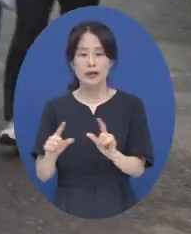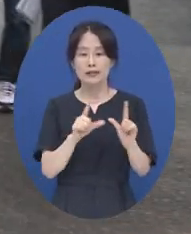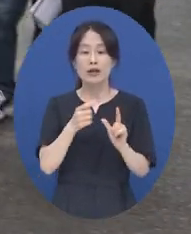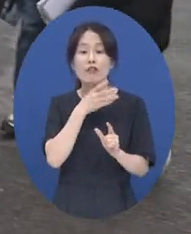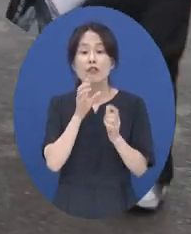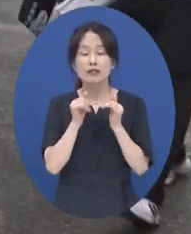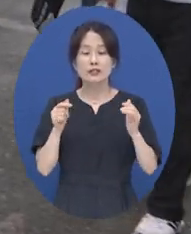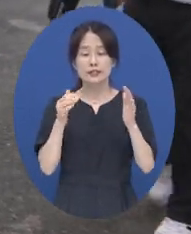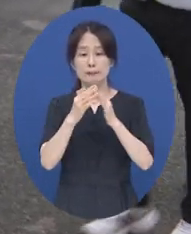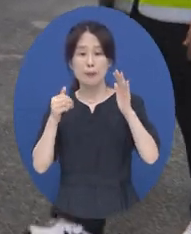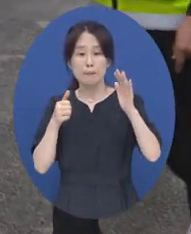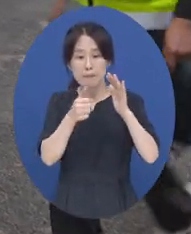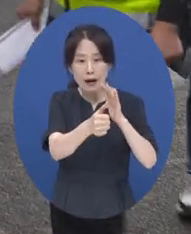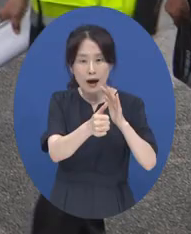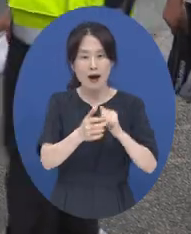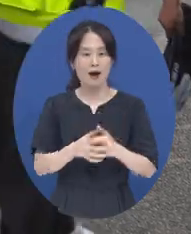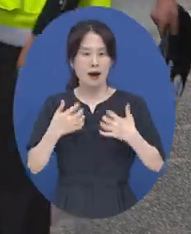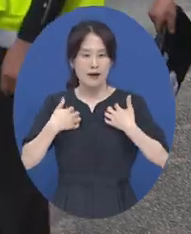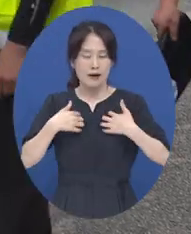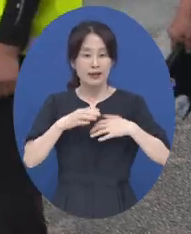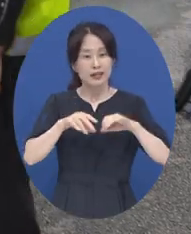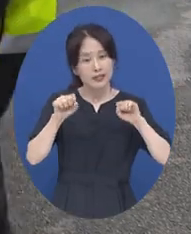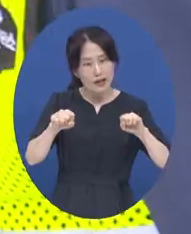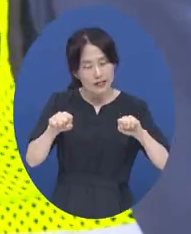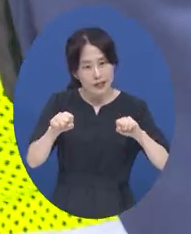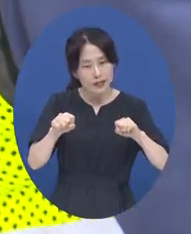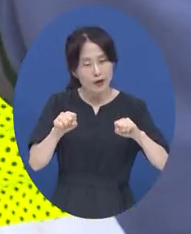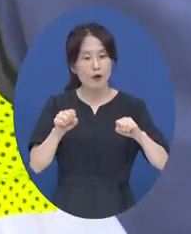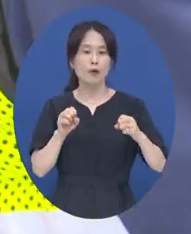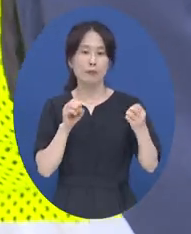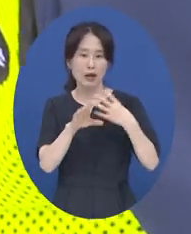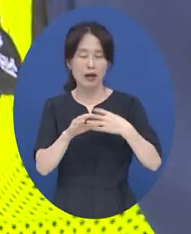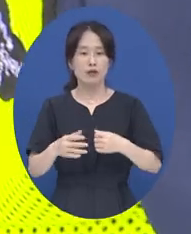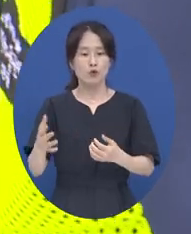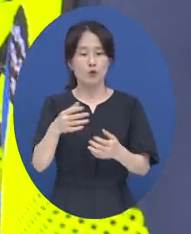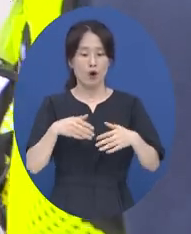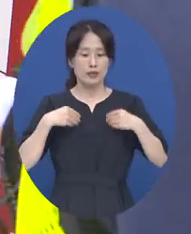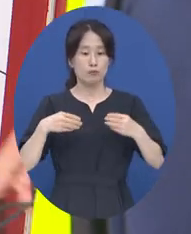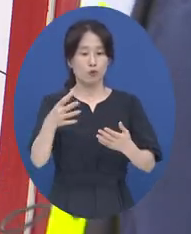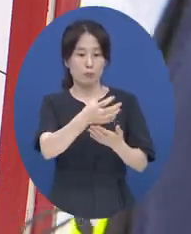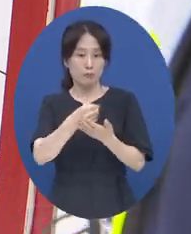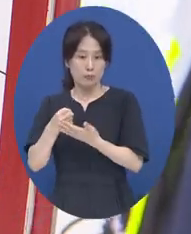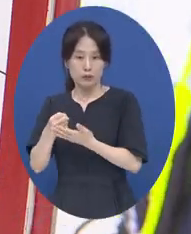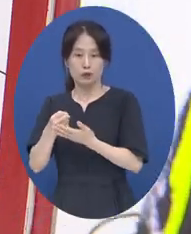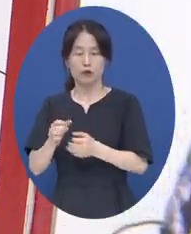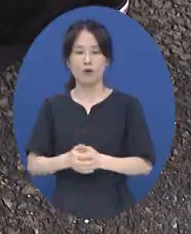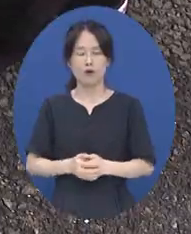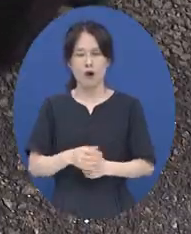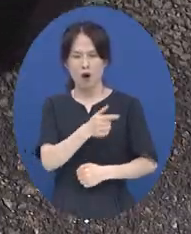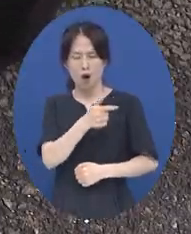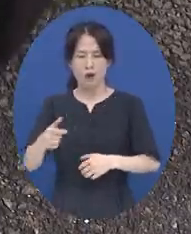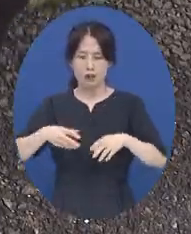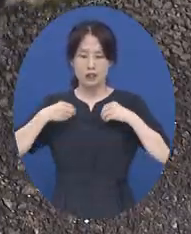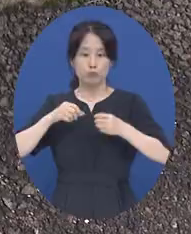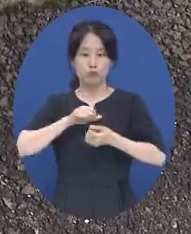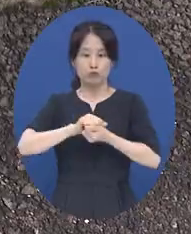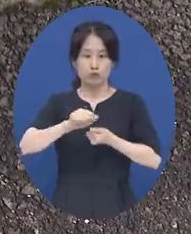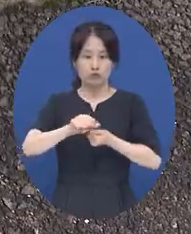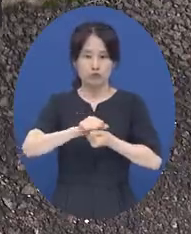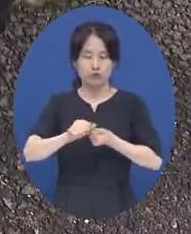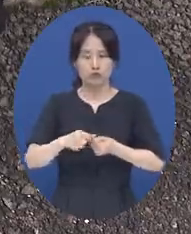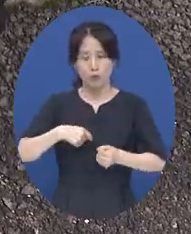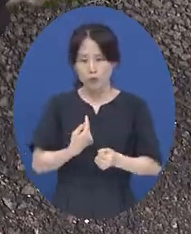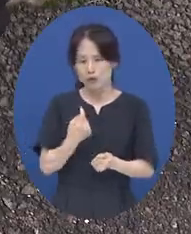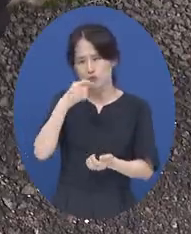집을 방문해서는 반갑게 안부 인사를 나누고 이불을 수거합니다. 덩치가 큰 이불 빨래가 혼자선